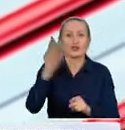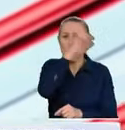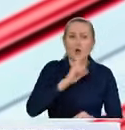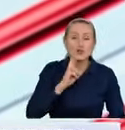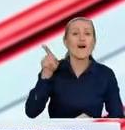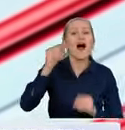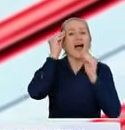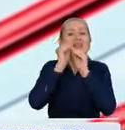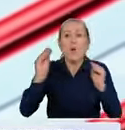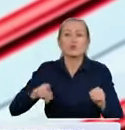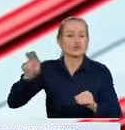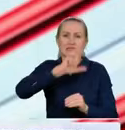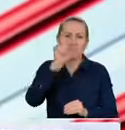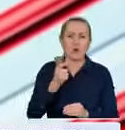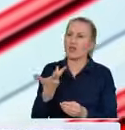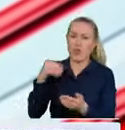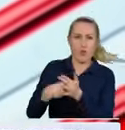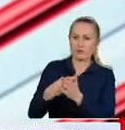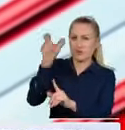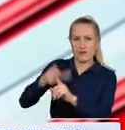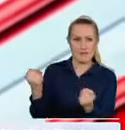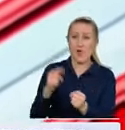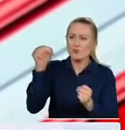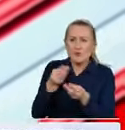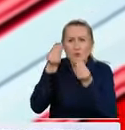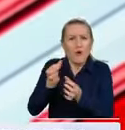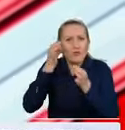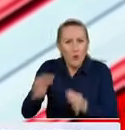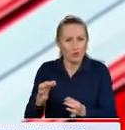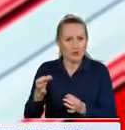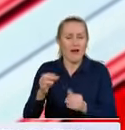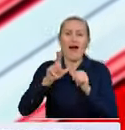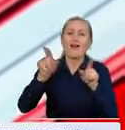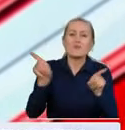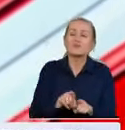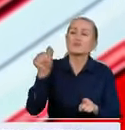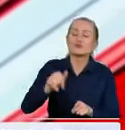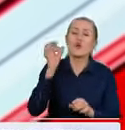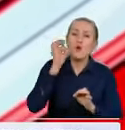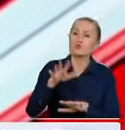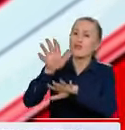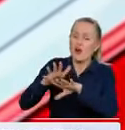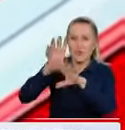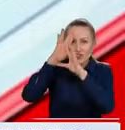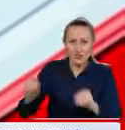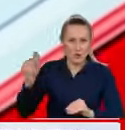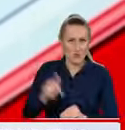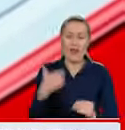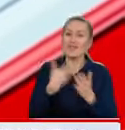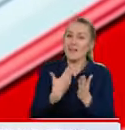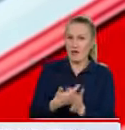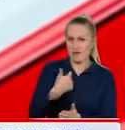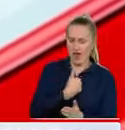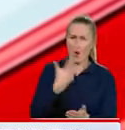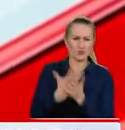grupą niedowartościowaną. Trzeba im dobrze płacić, ale także trzeba ich godnie traktować. Dlatego postuluję od